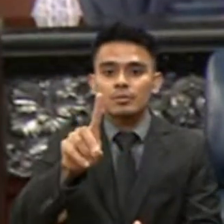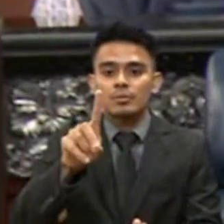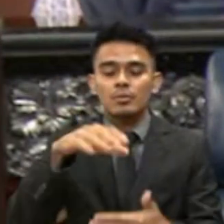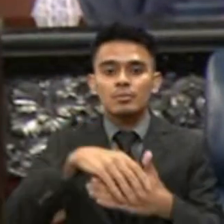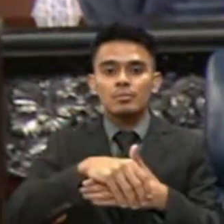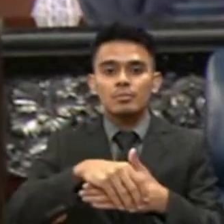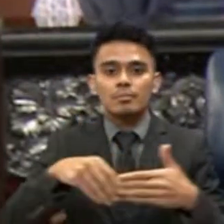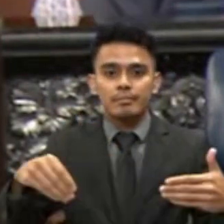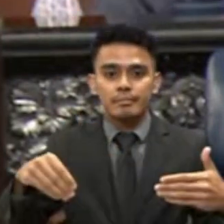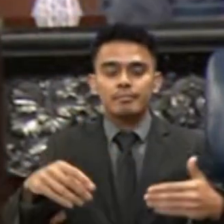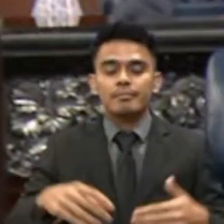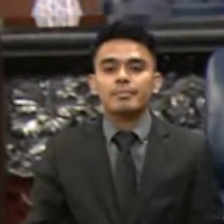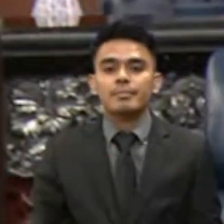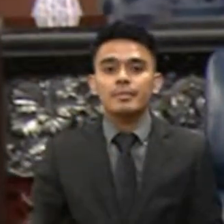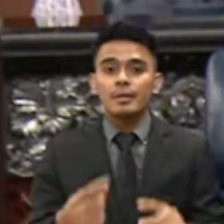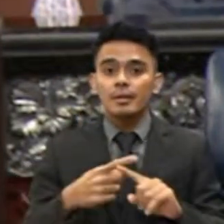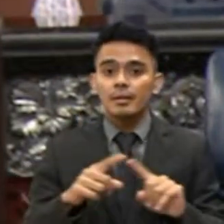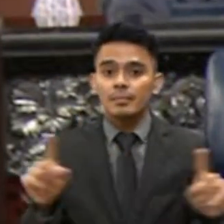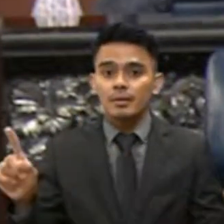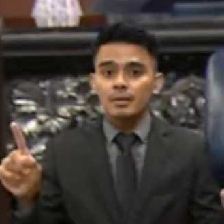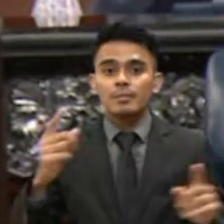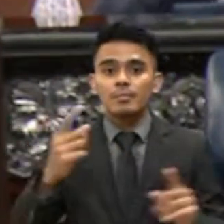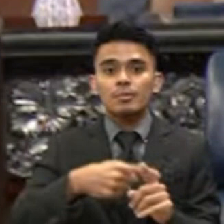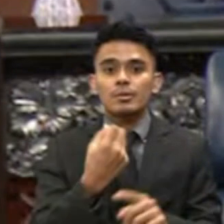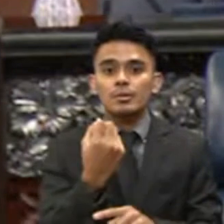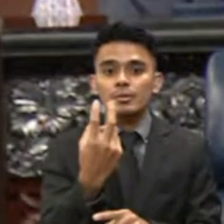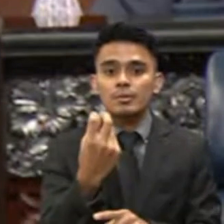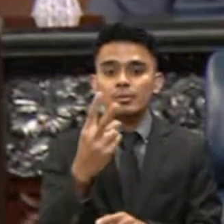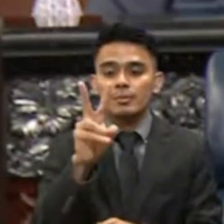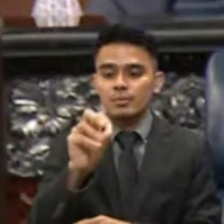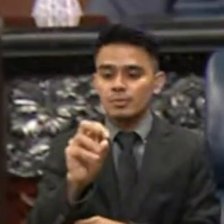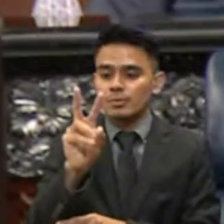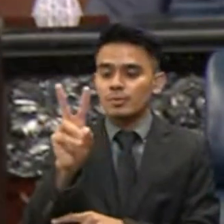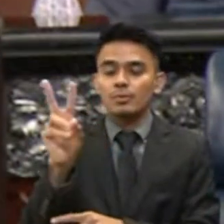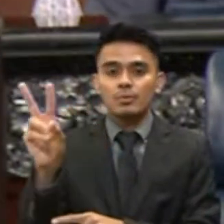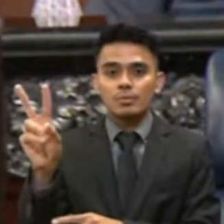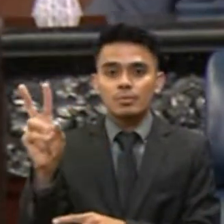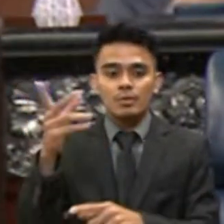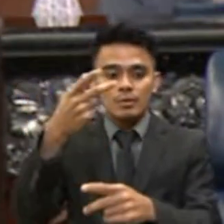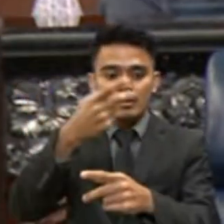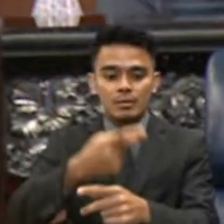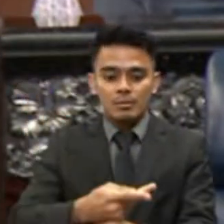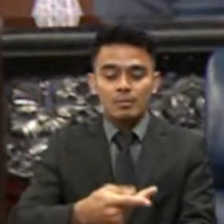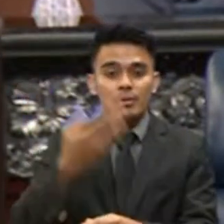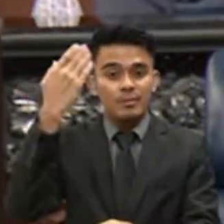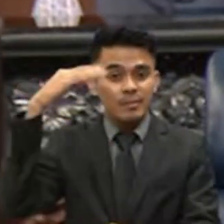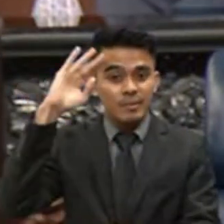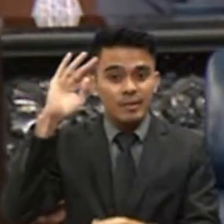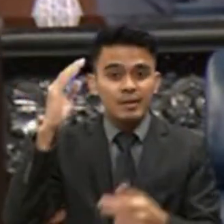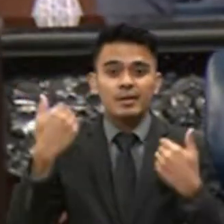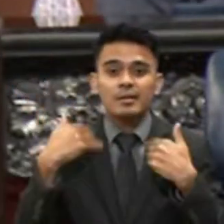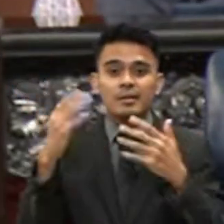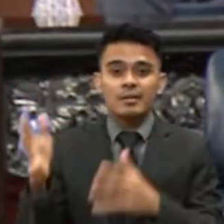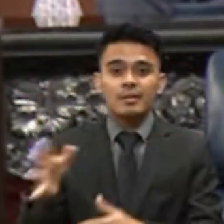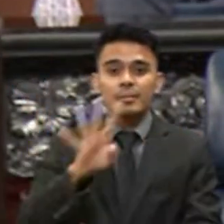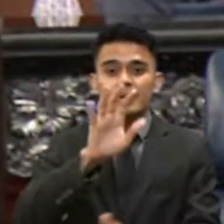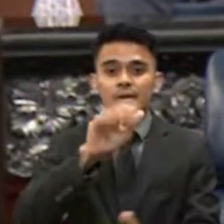ringgit tetapi pada Desember 2022 simpanan hanya tinggal